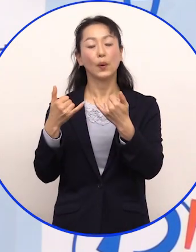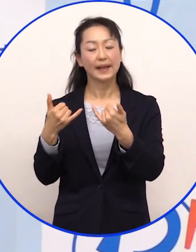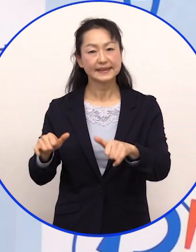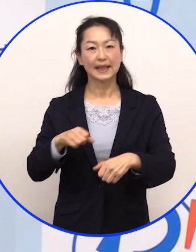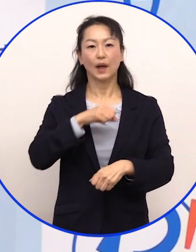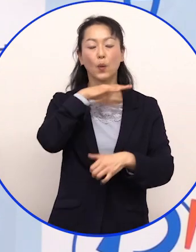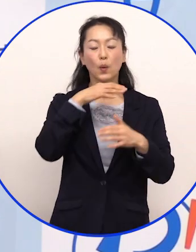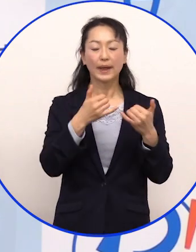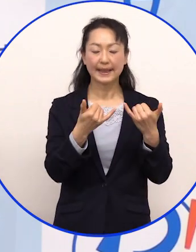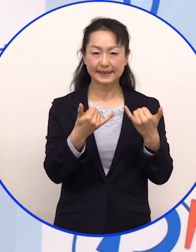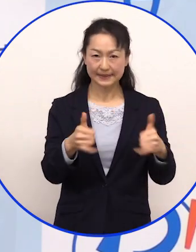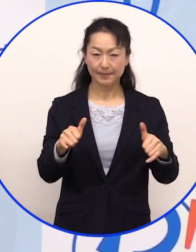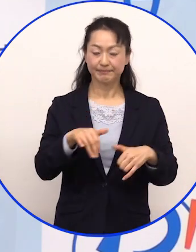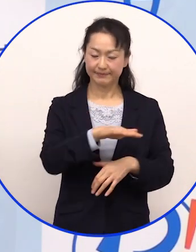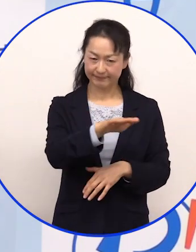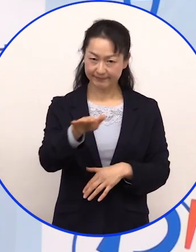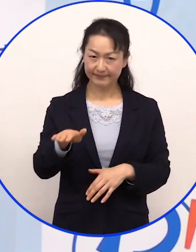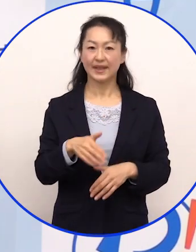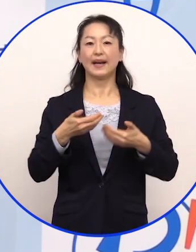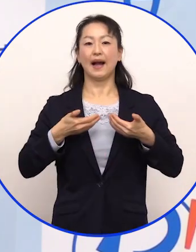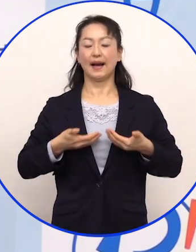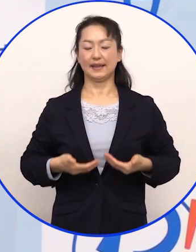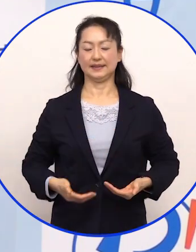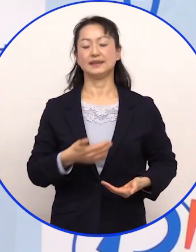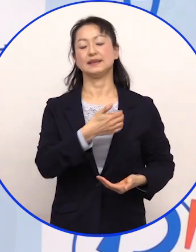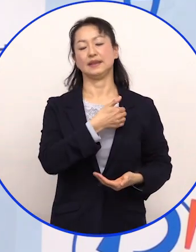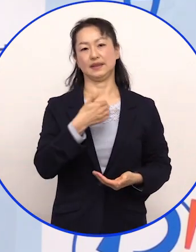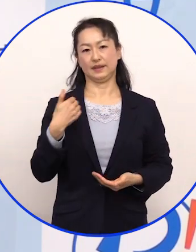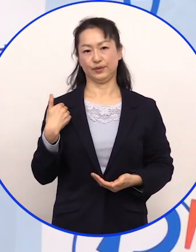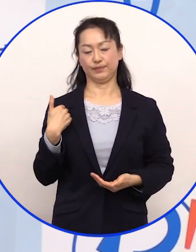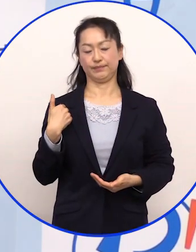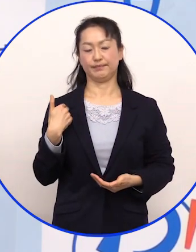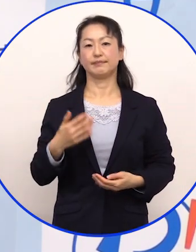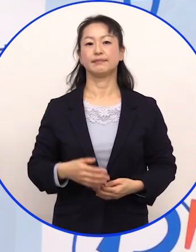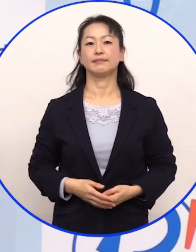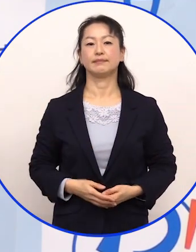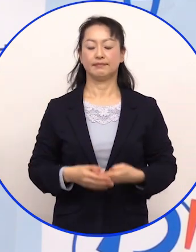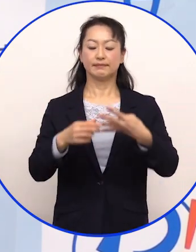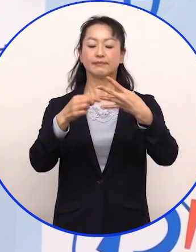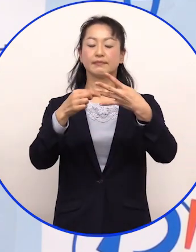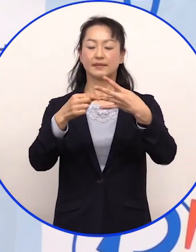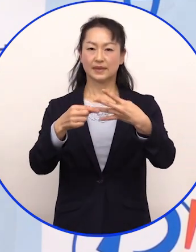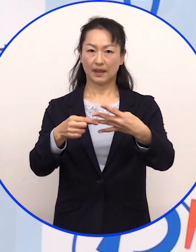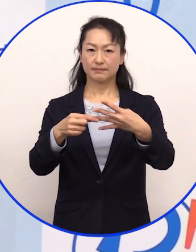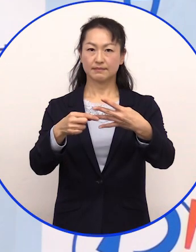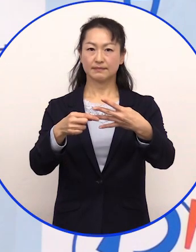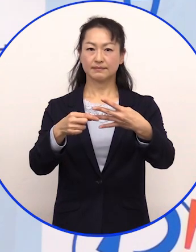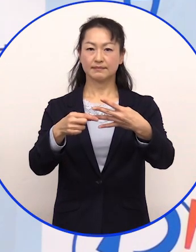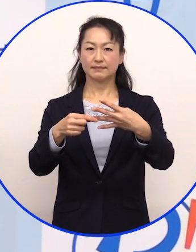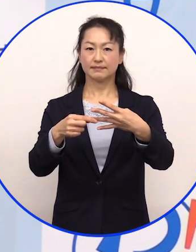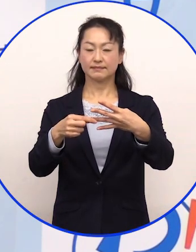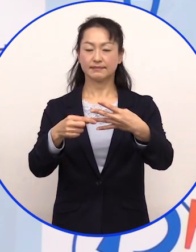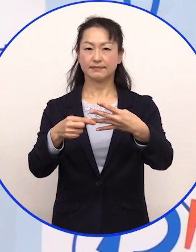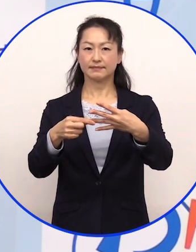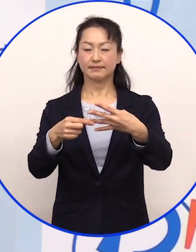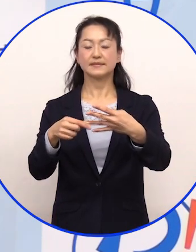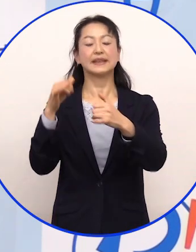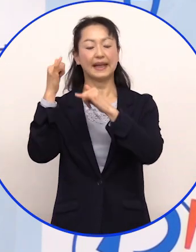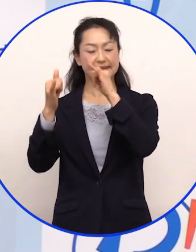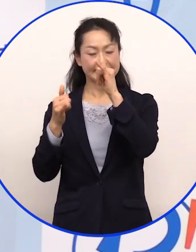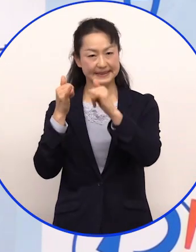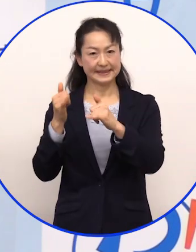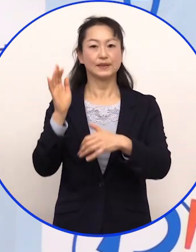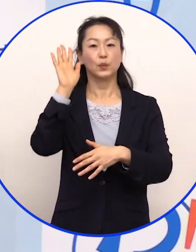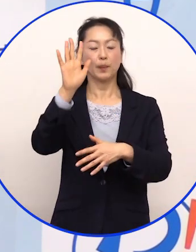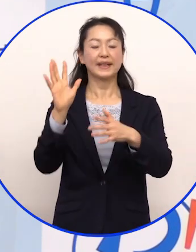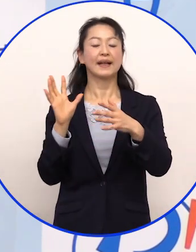齢者も誰もが安心を実感できる品川、第3に歴史と伝統を未来へ